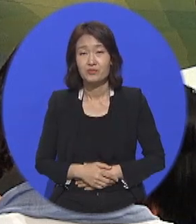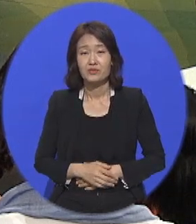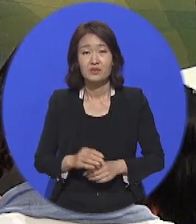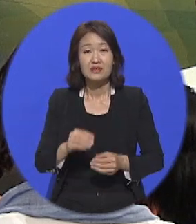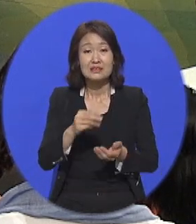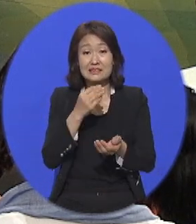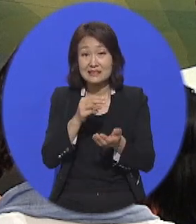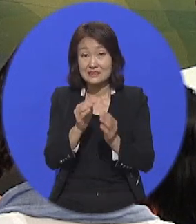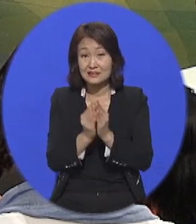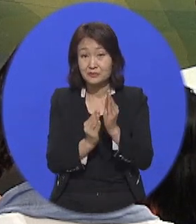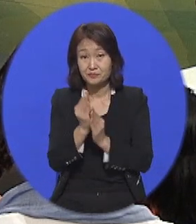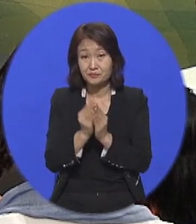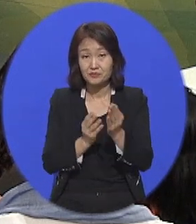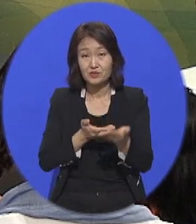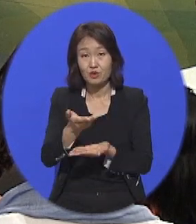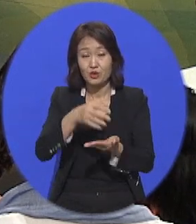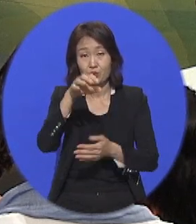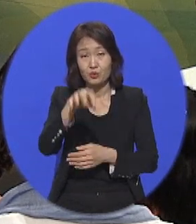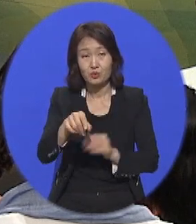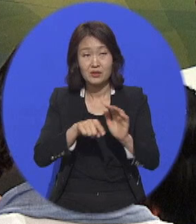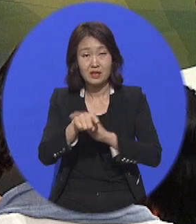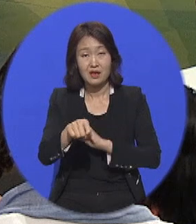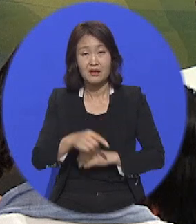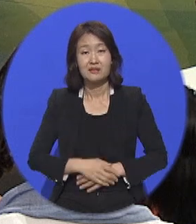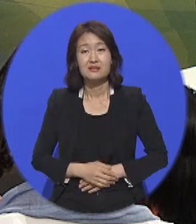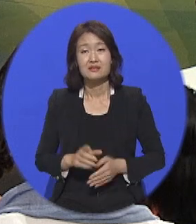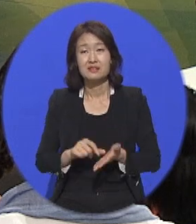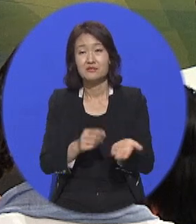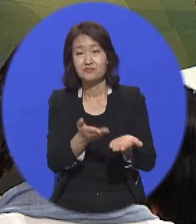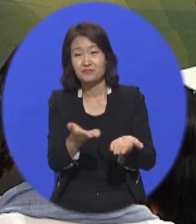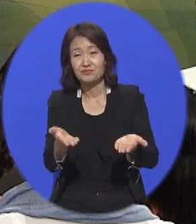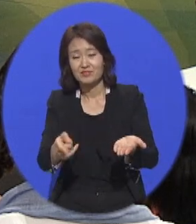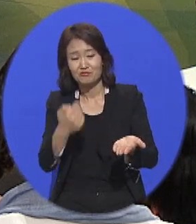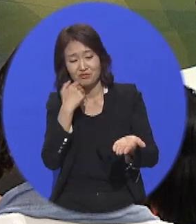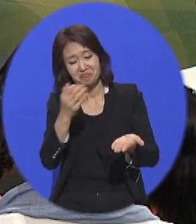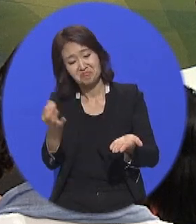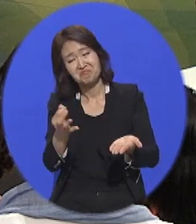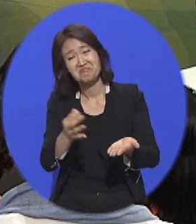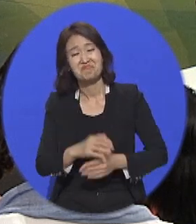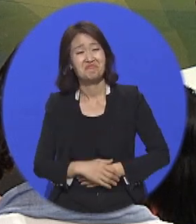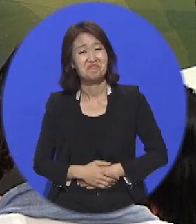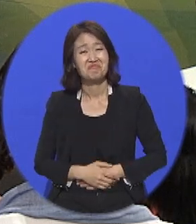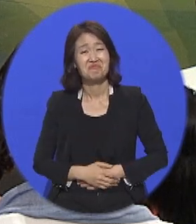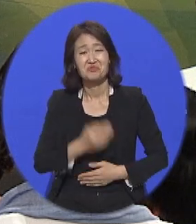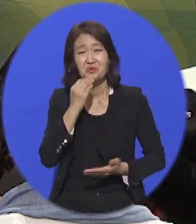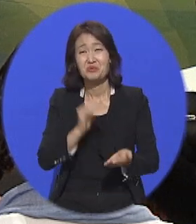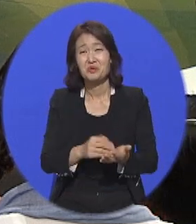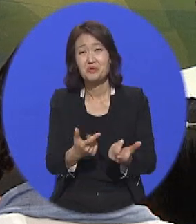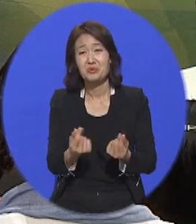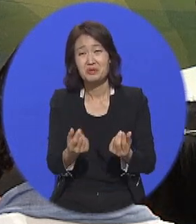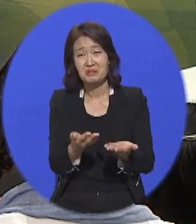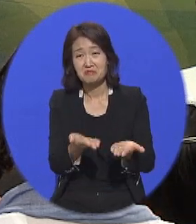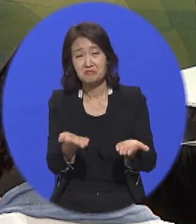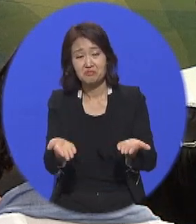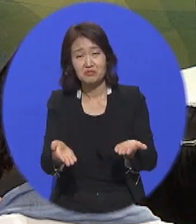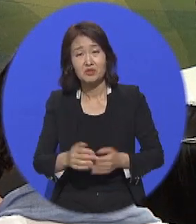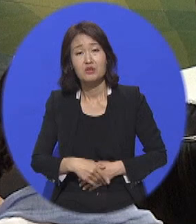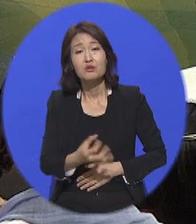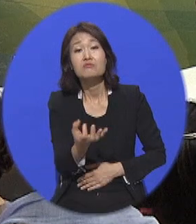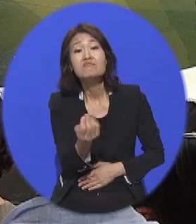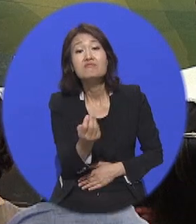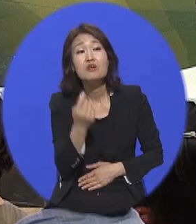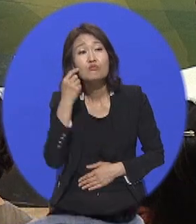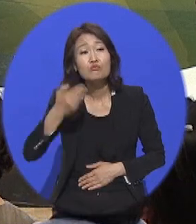거래소에 갑니다. 그 황금 거래소에 이제 가서 내놨습니다. 다 같이 누가 쳐다봅니까, 돌멩이. 똑같은 사료로 해가지고 어느 사람이 이게